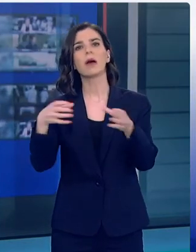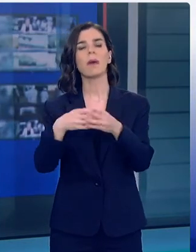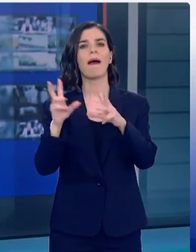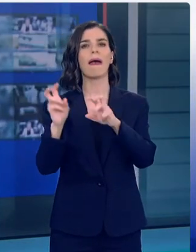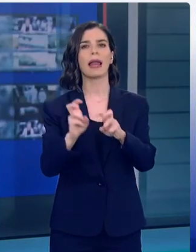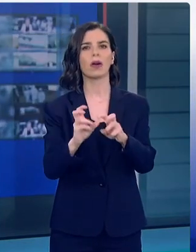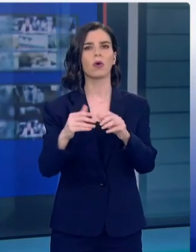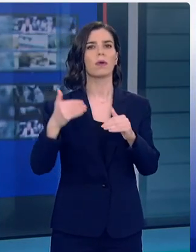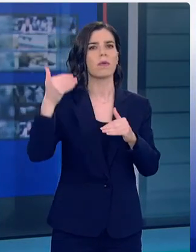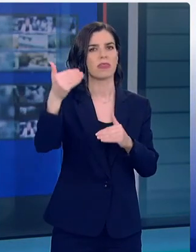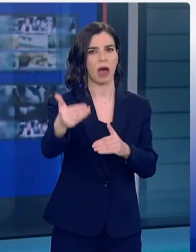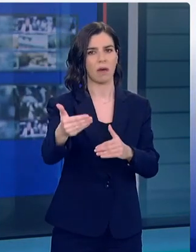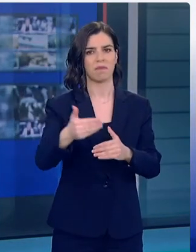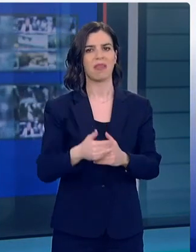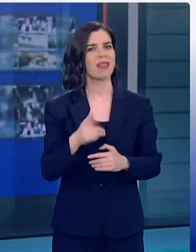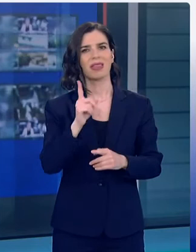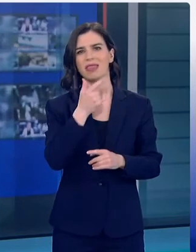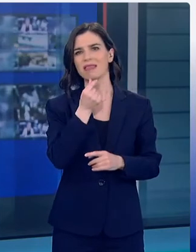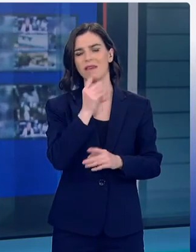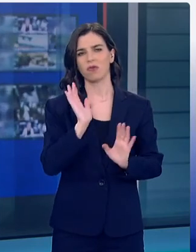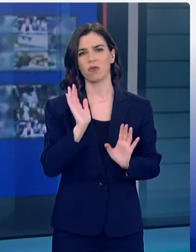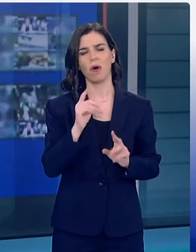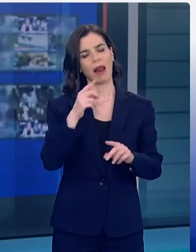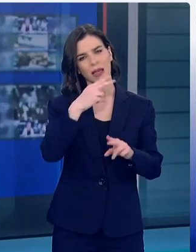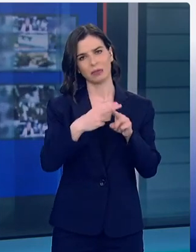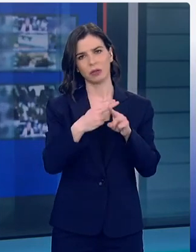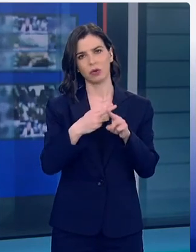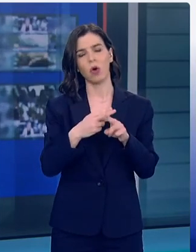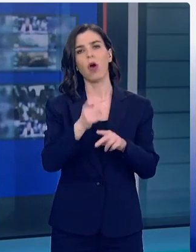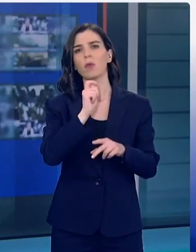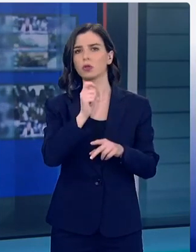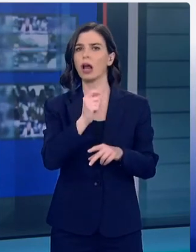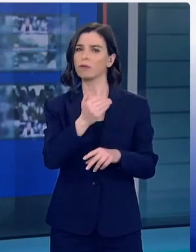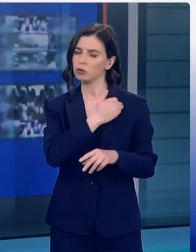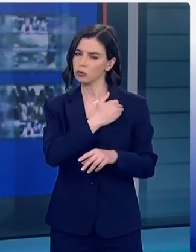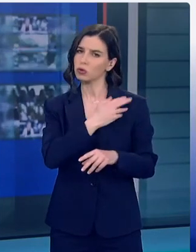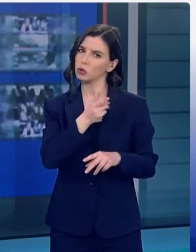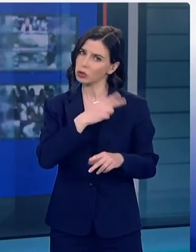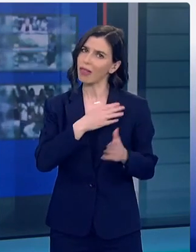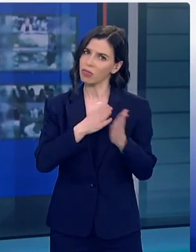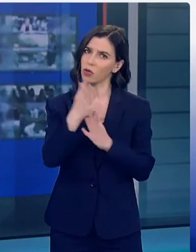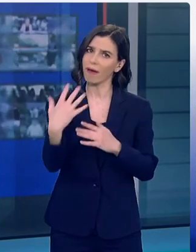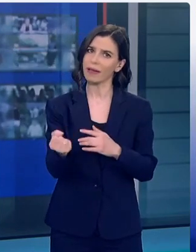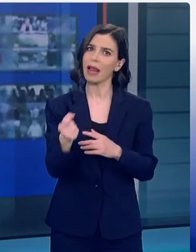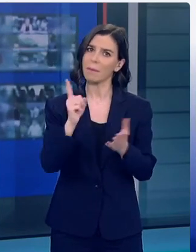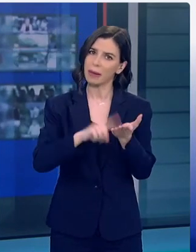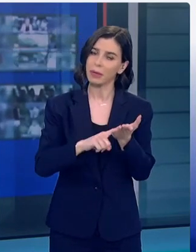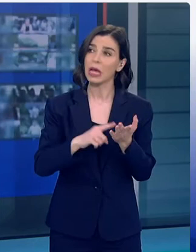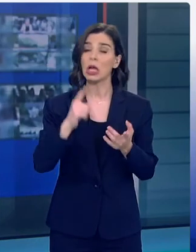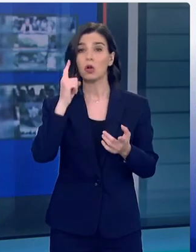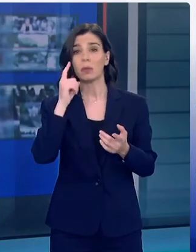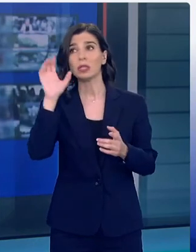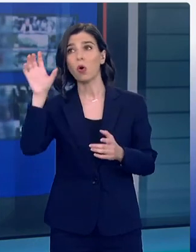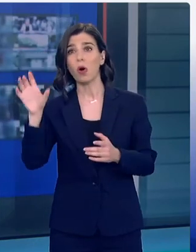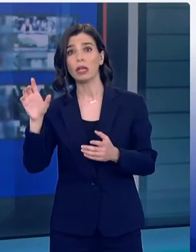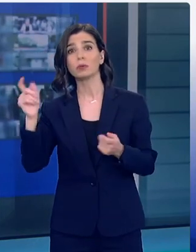έλεγχος της επόμενης μέρας. Δεν είναι εύκολο, αλλά είναι σημαντικό. Έχει δίκιο ο δημοσιογράφος, πρέπει να γίνει. Αλλά μην νομίζετε ότι οι χώρες που λένε ότι θα κάνουν